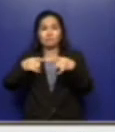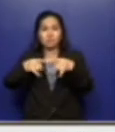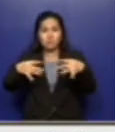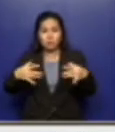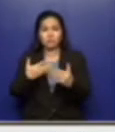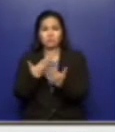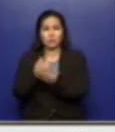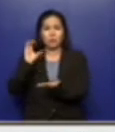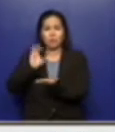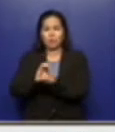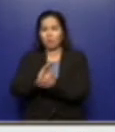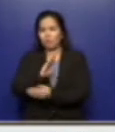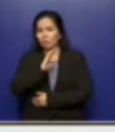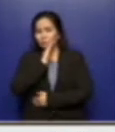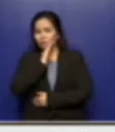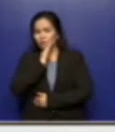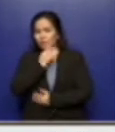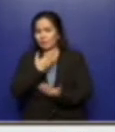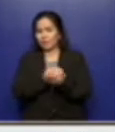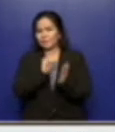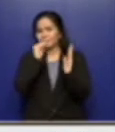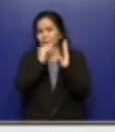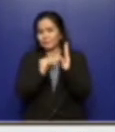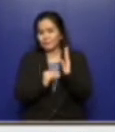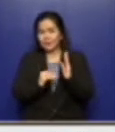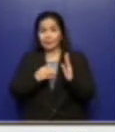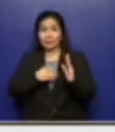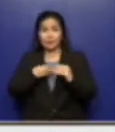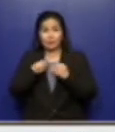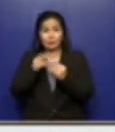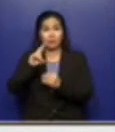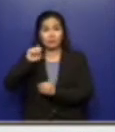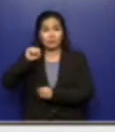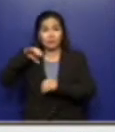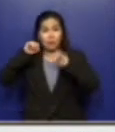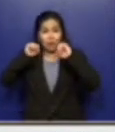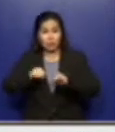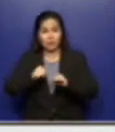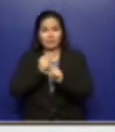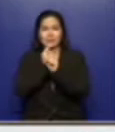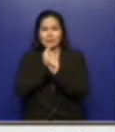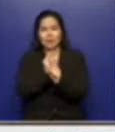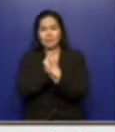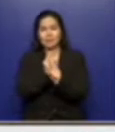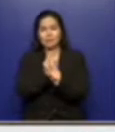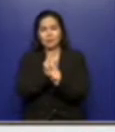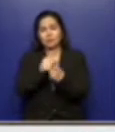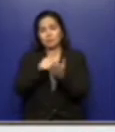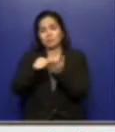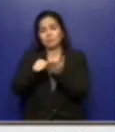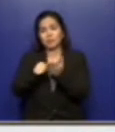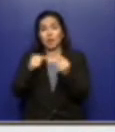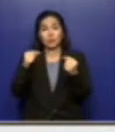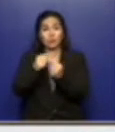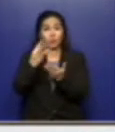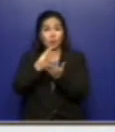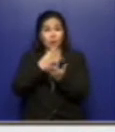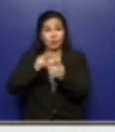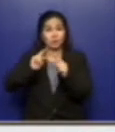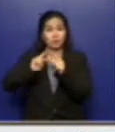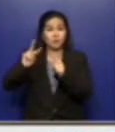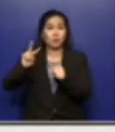บประมาณหลอกๆที่ตั้งขึ้นมาเพื่อที่จะให้สภาได้รับหลักการและไปแก้ไขในชั้นวาระที่2เท่